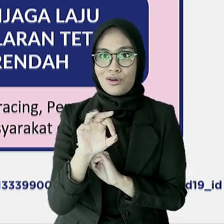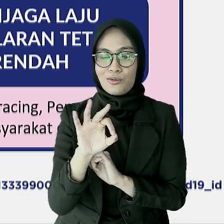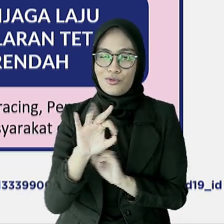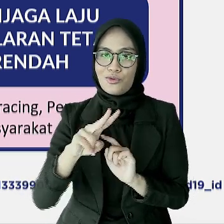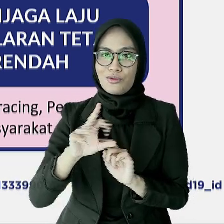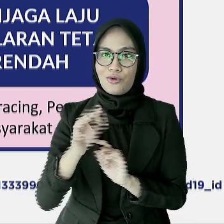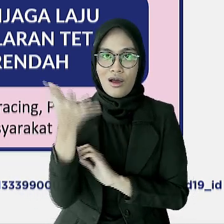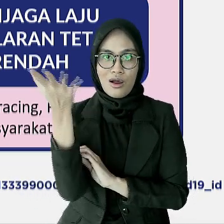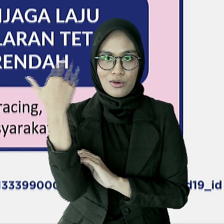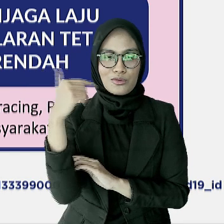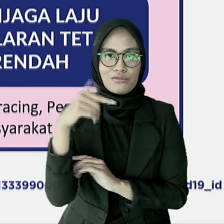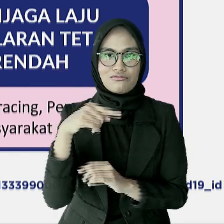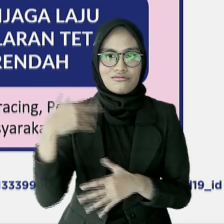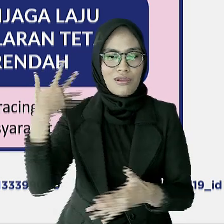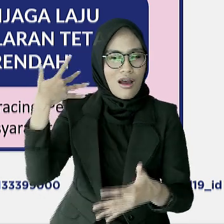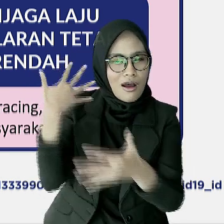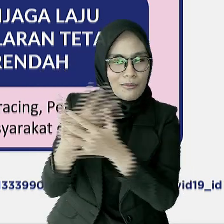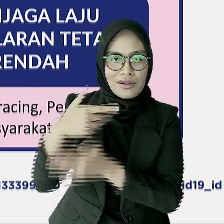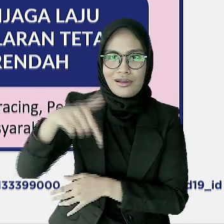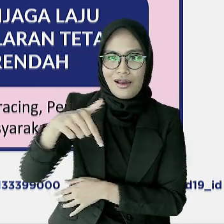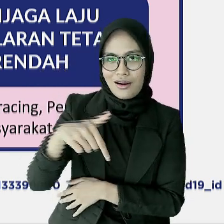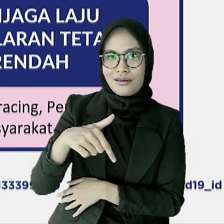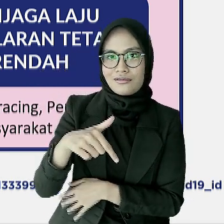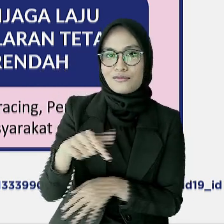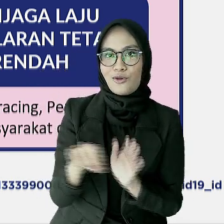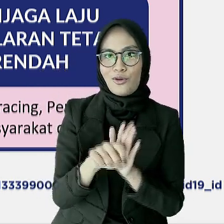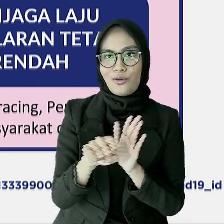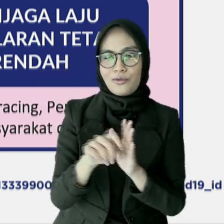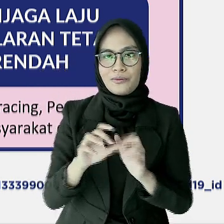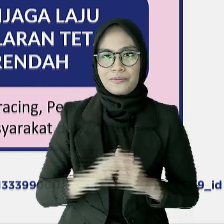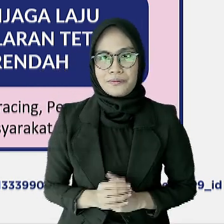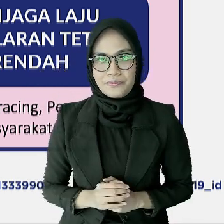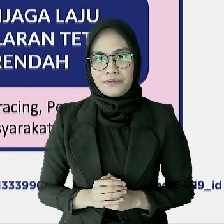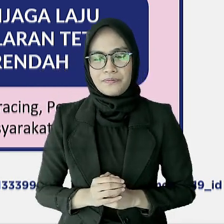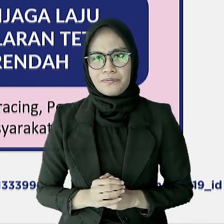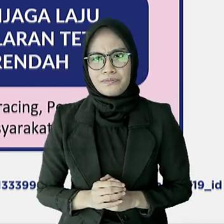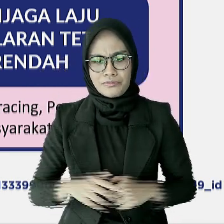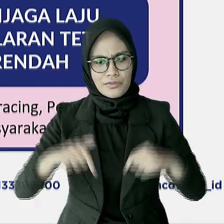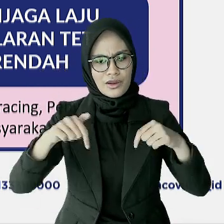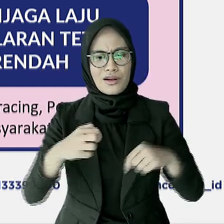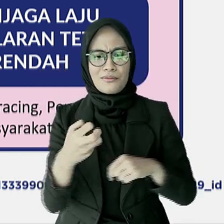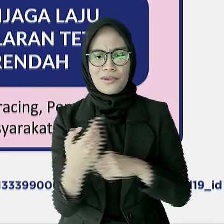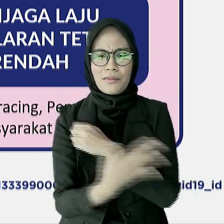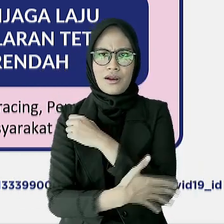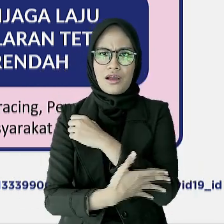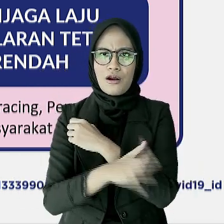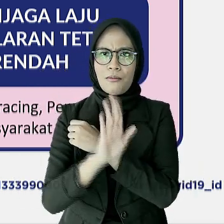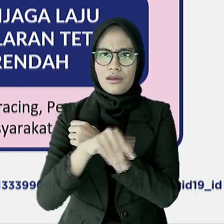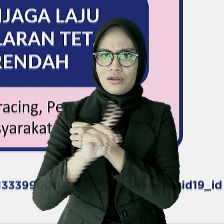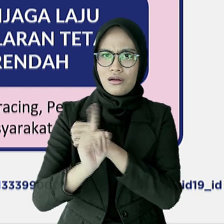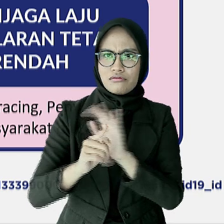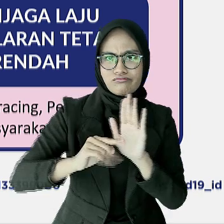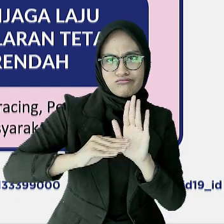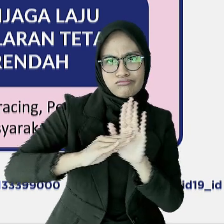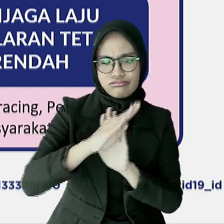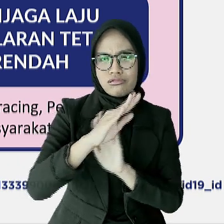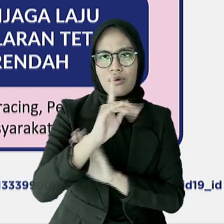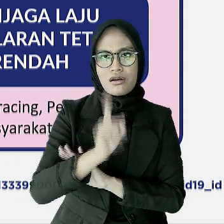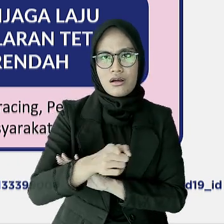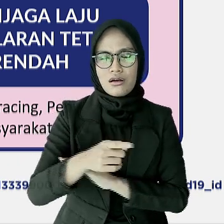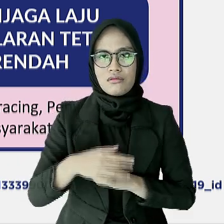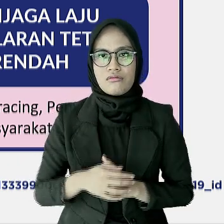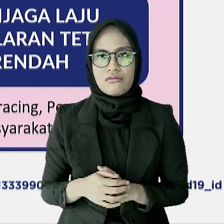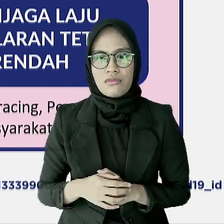Saat ini kondisi kasus COVID-19 yang tergolong tinggi masih terjadi di beberapa negara. Bahkan merupakan lonjakan